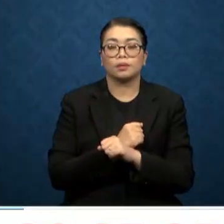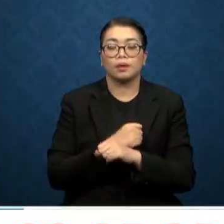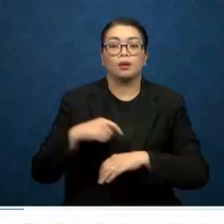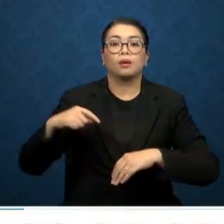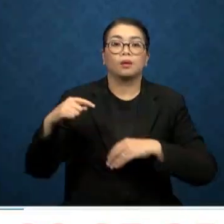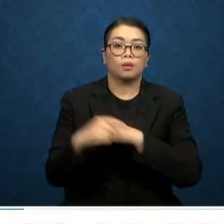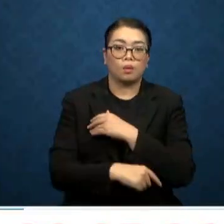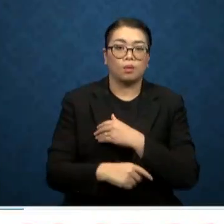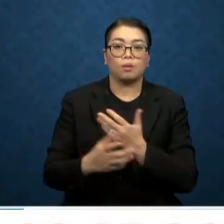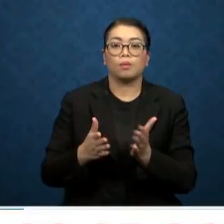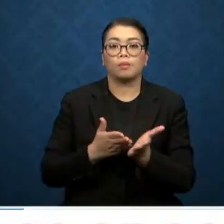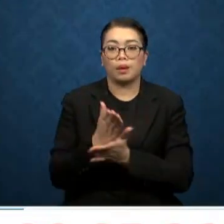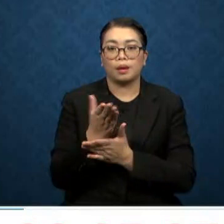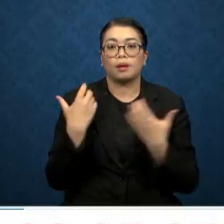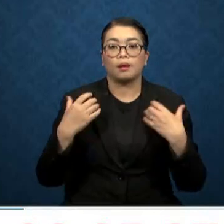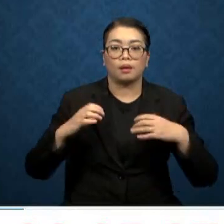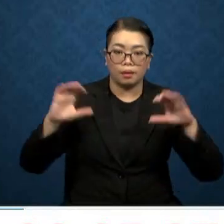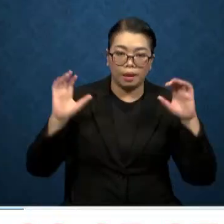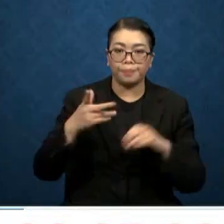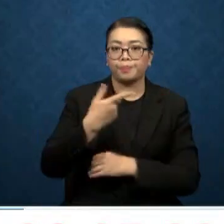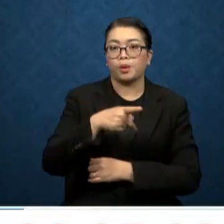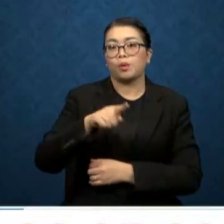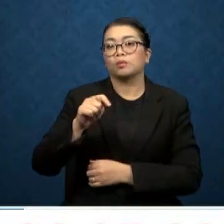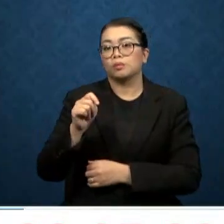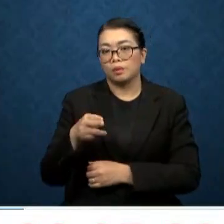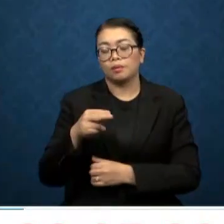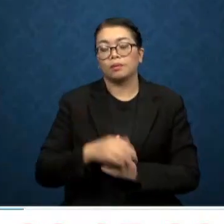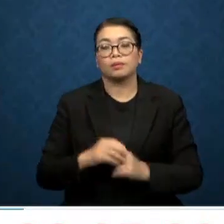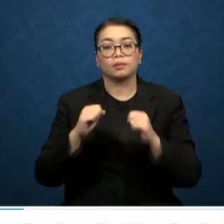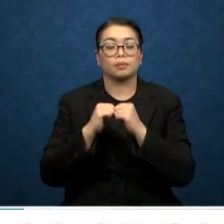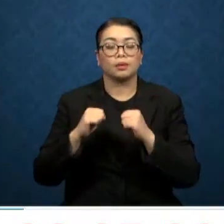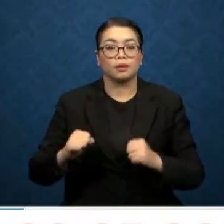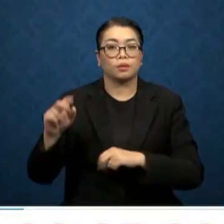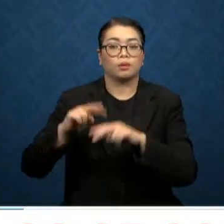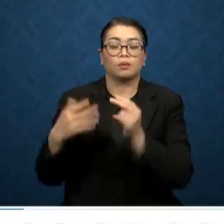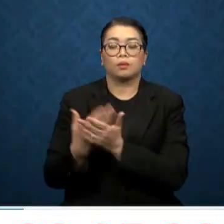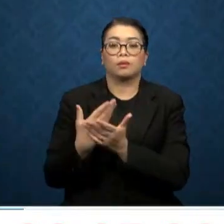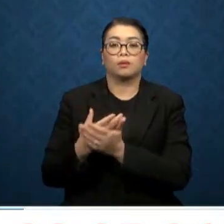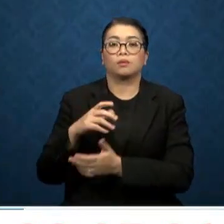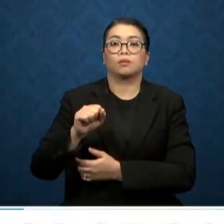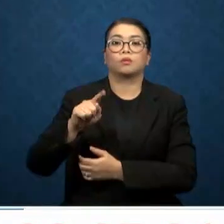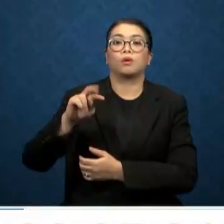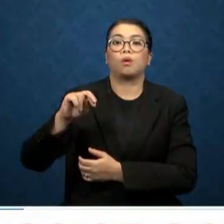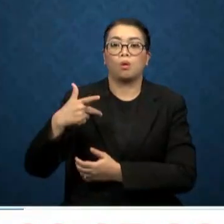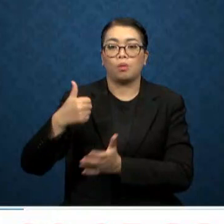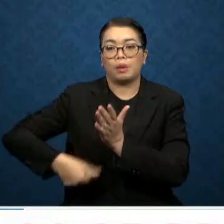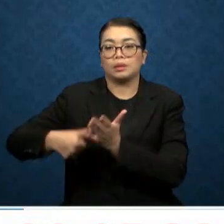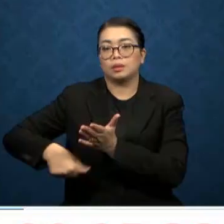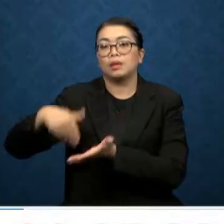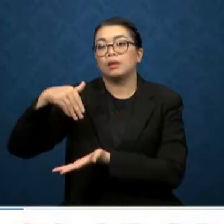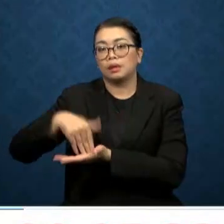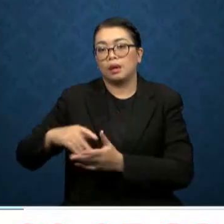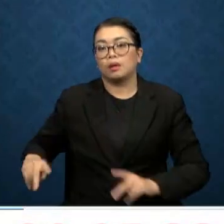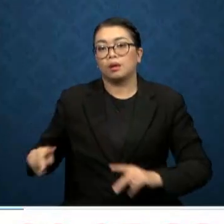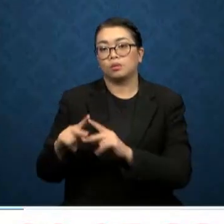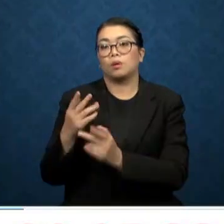ทุจริตาคในภาครัฐหรือปปทสำนักงานตรวจเงินแผ่นดินกรมบัญชีกลางกระทรวงการ